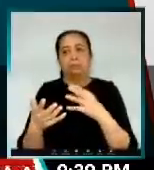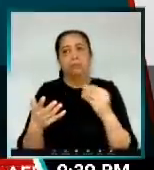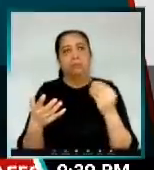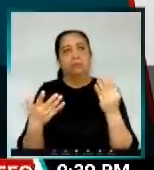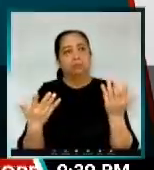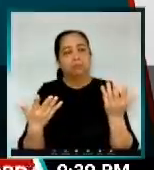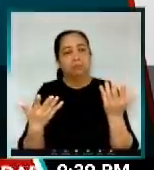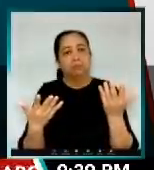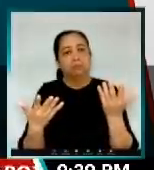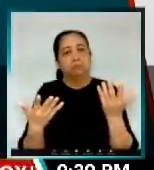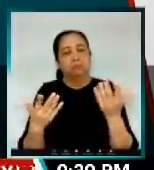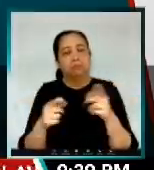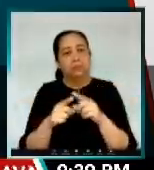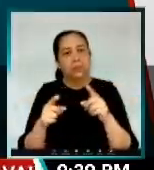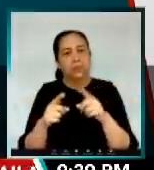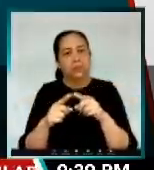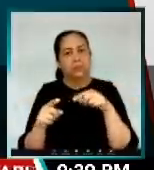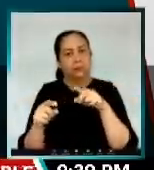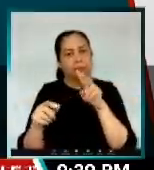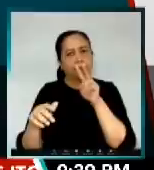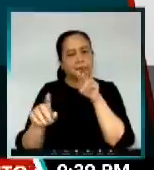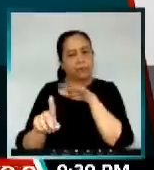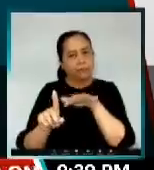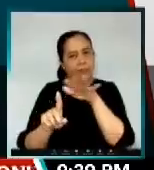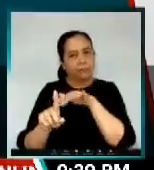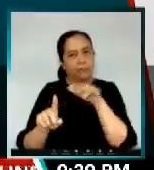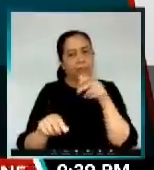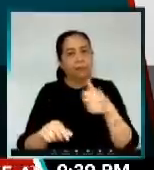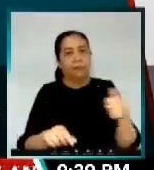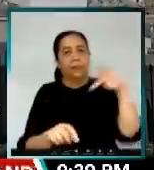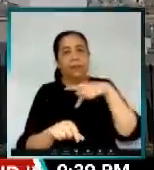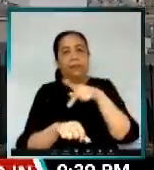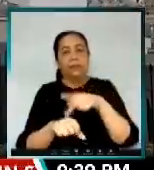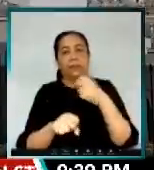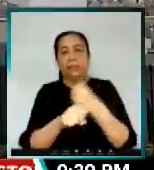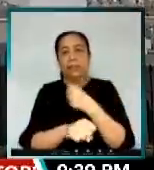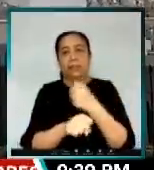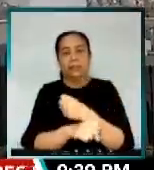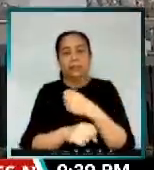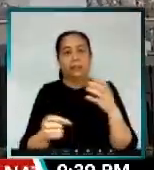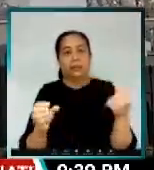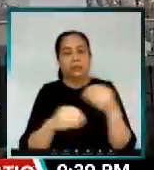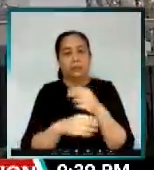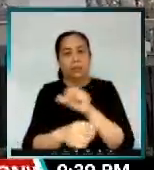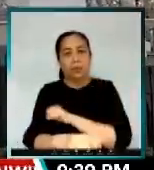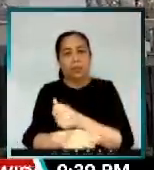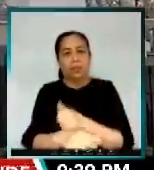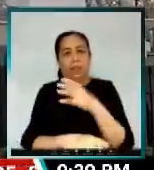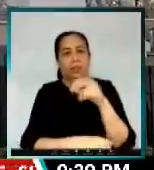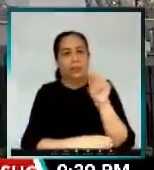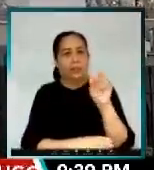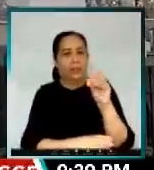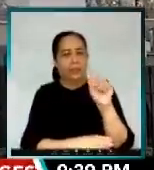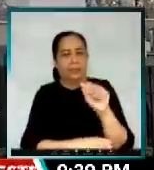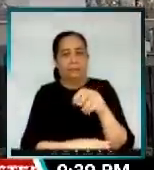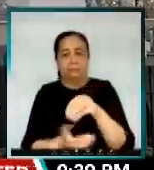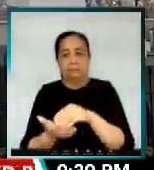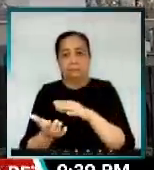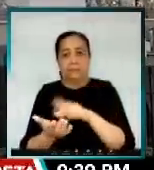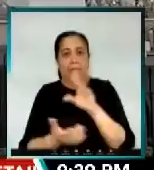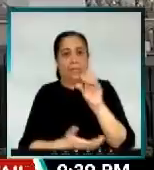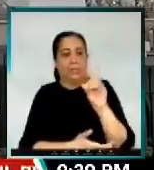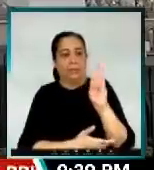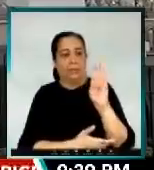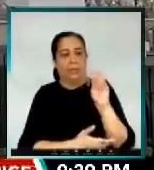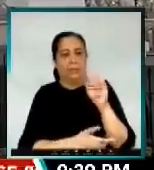as projected by the Philippine Statistics Authority at ng NEDA po. Sa tala ng DBM, ang bulto manggagaling sa National